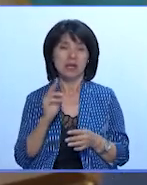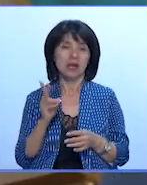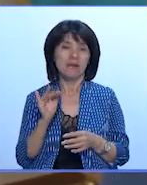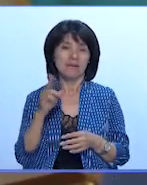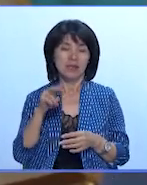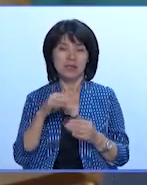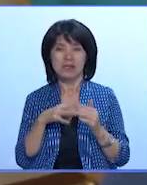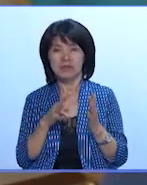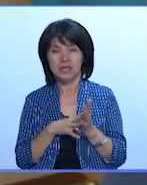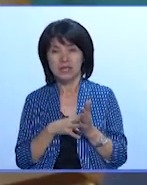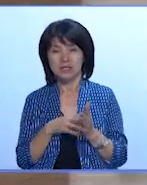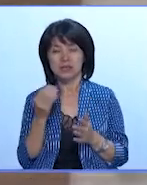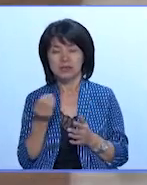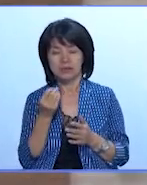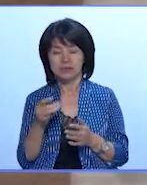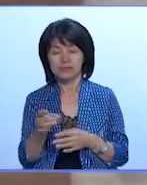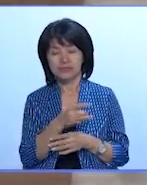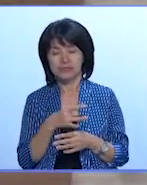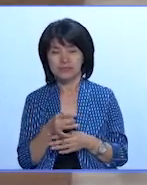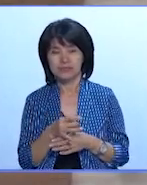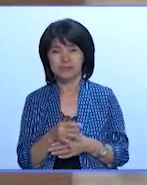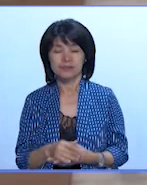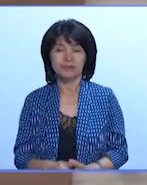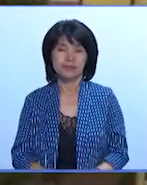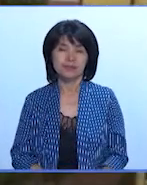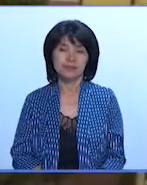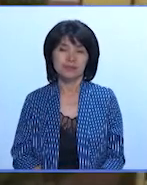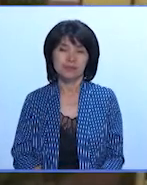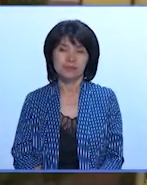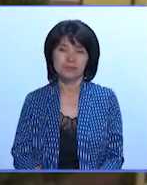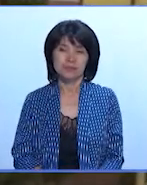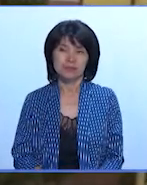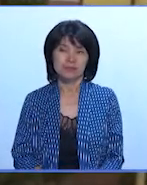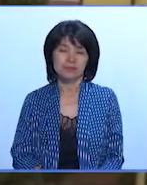корона вирусной инфекции в регионе вероника вишневская да сам back to high gear тассар парад